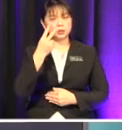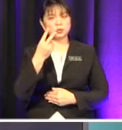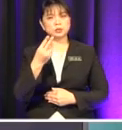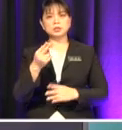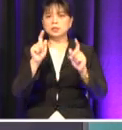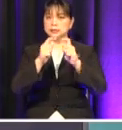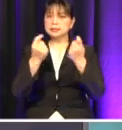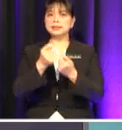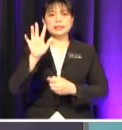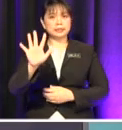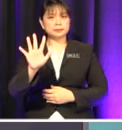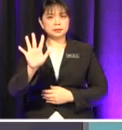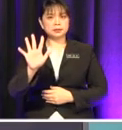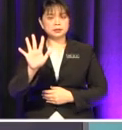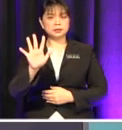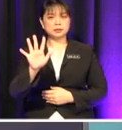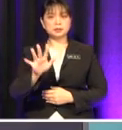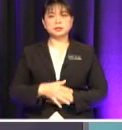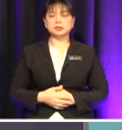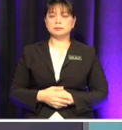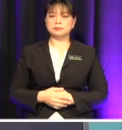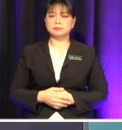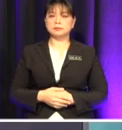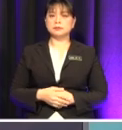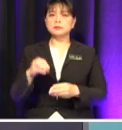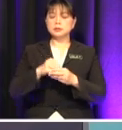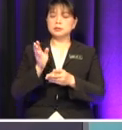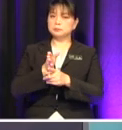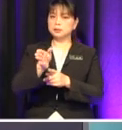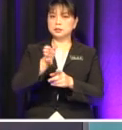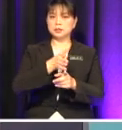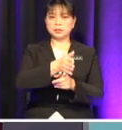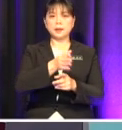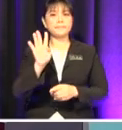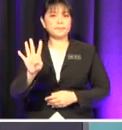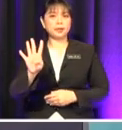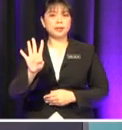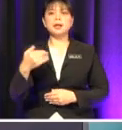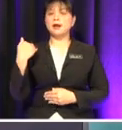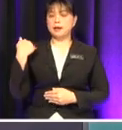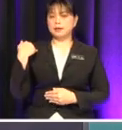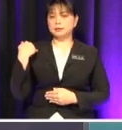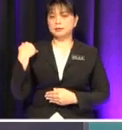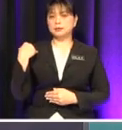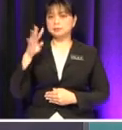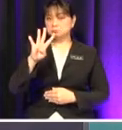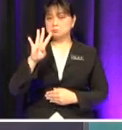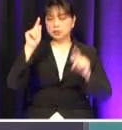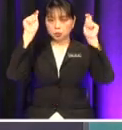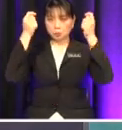tingkatan 5 ke dalam bidang empat ada empat topik pengenalan kecegasan